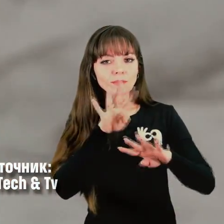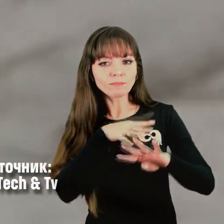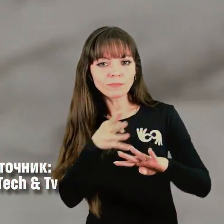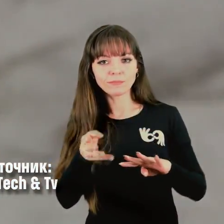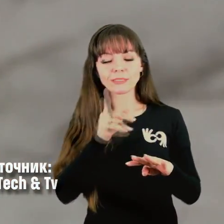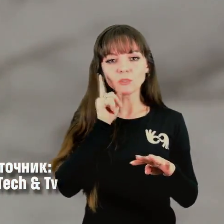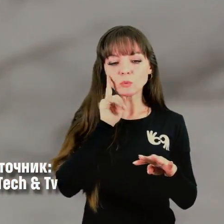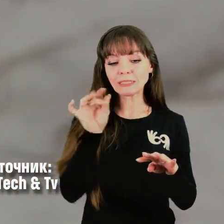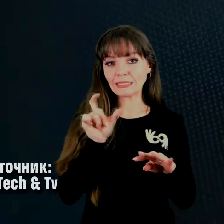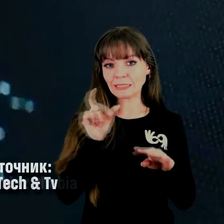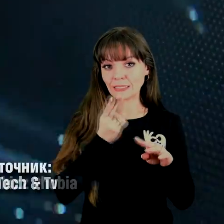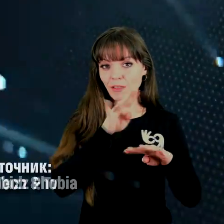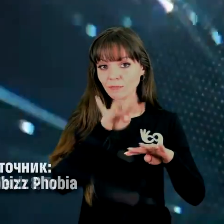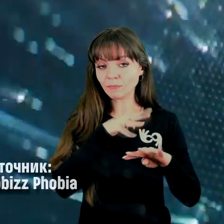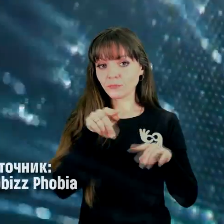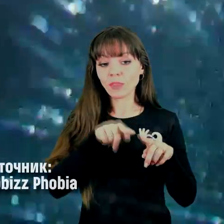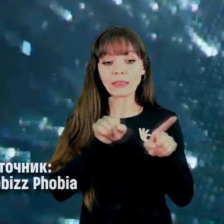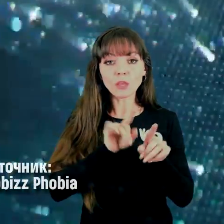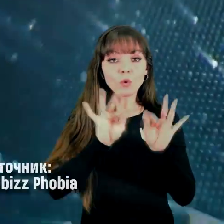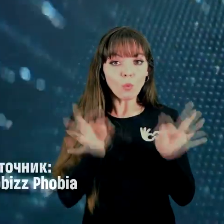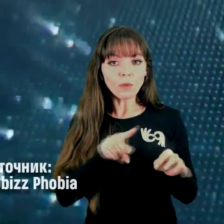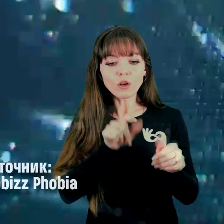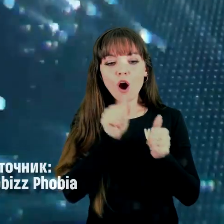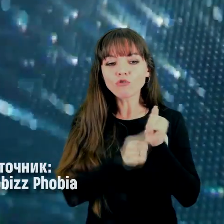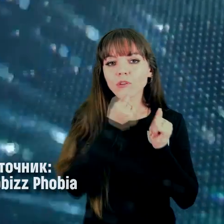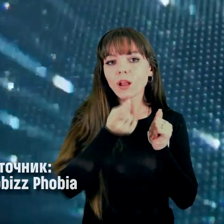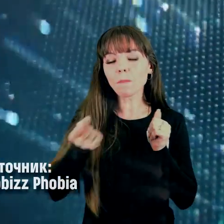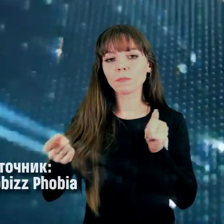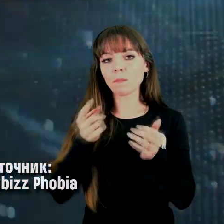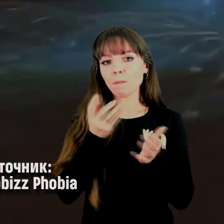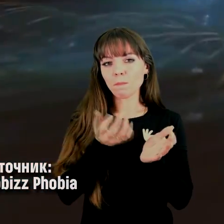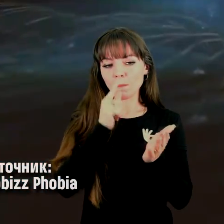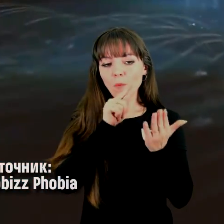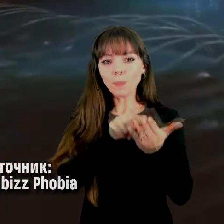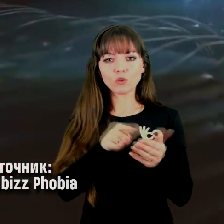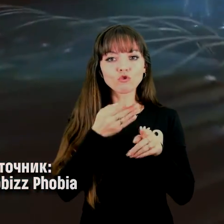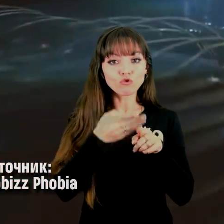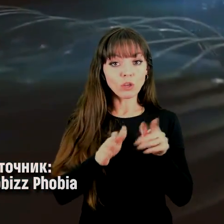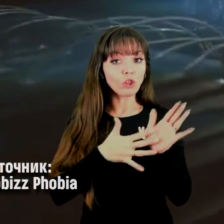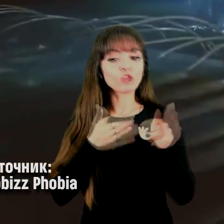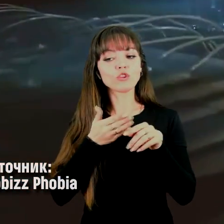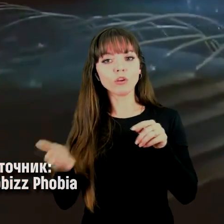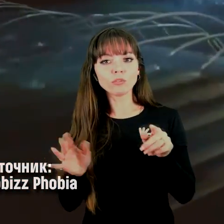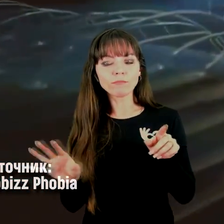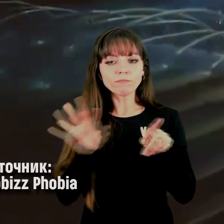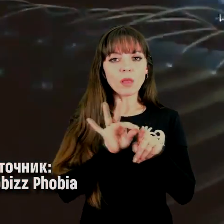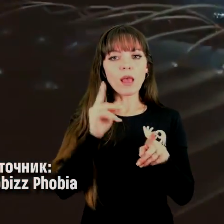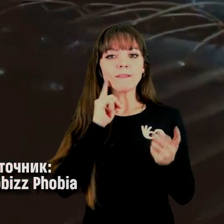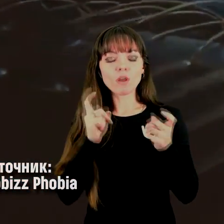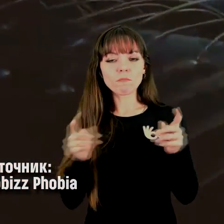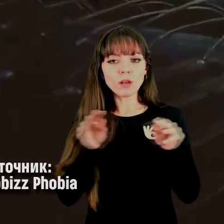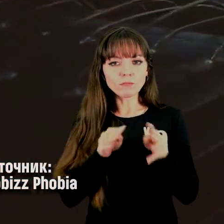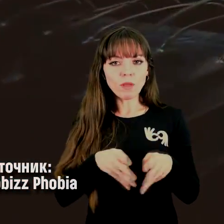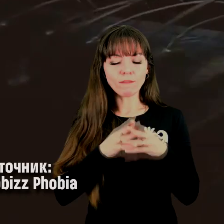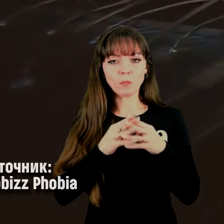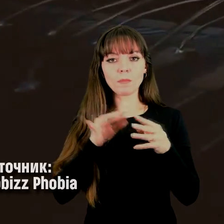красного, зеленого и синего. Таким образом, на каждый элемент попадает только часть цветовой информации. Дальше система объединяет эту информацию